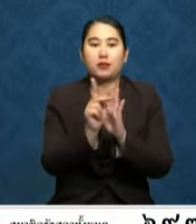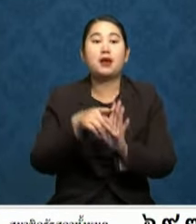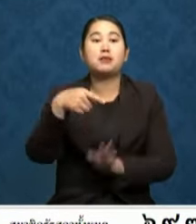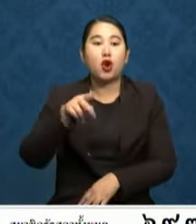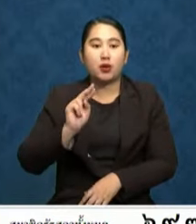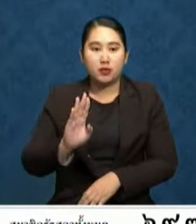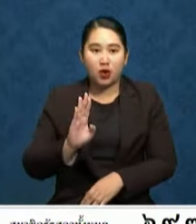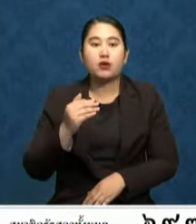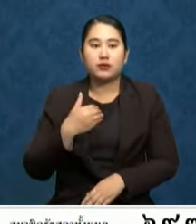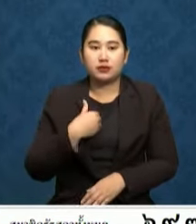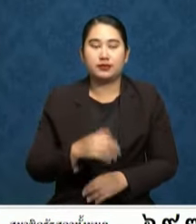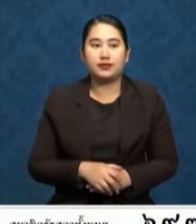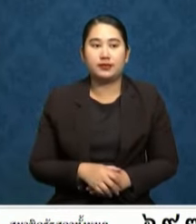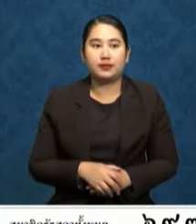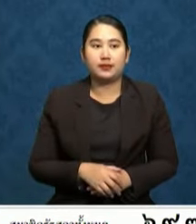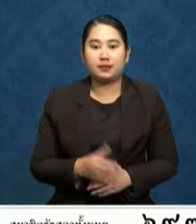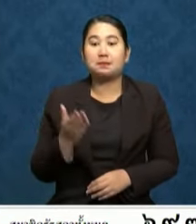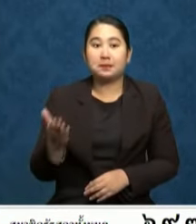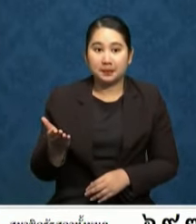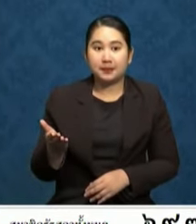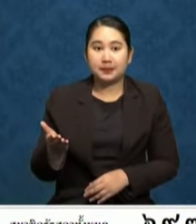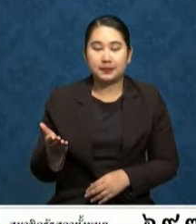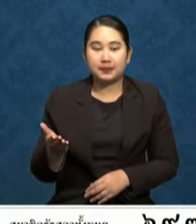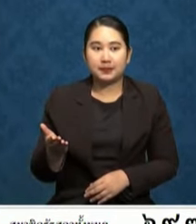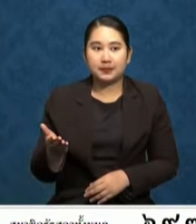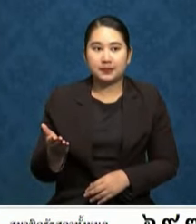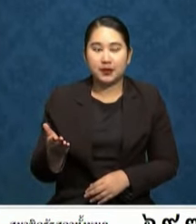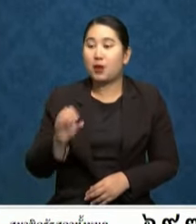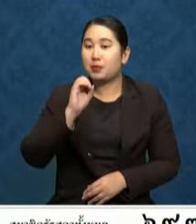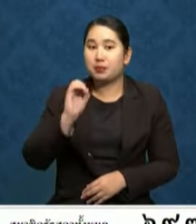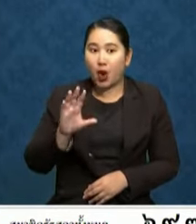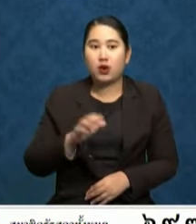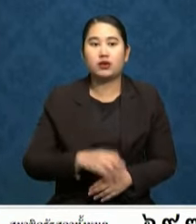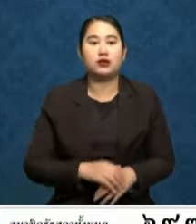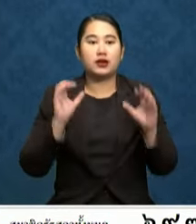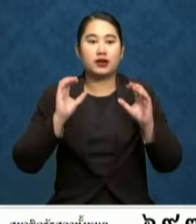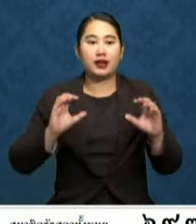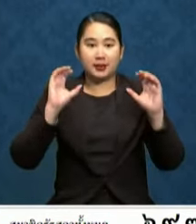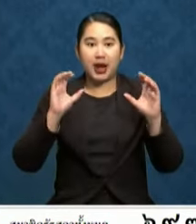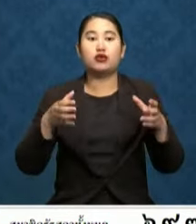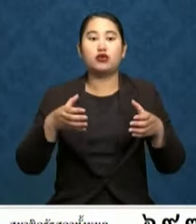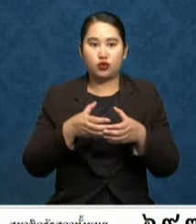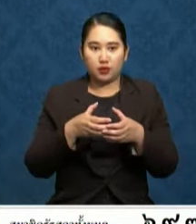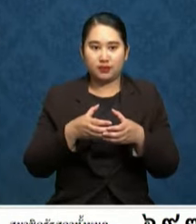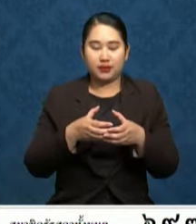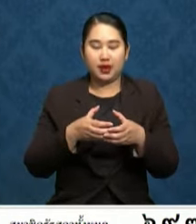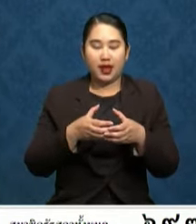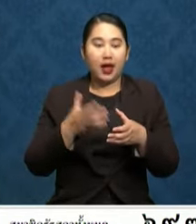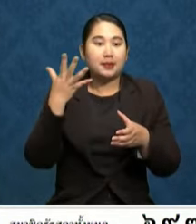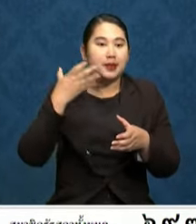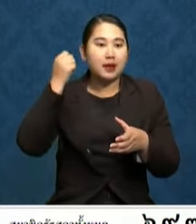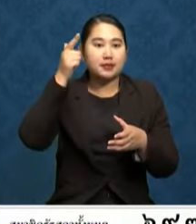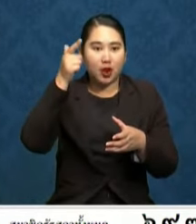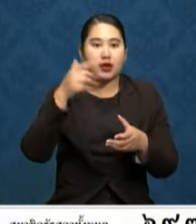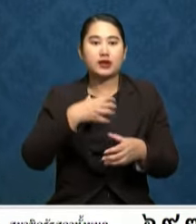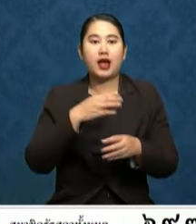มให้ท่านพุทธิตาชัยนันท์ได้มีความมั่นใจว่ารัฐบาลของพระท่านแพทองธารอยากให้ประเ